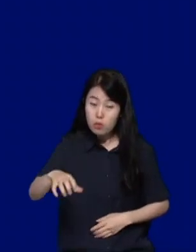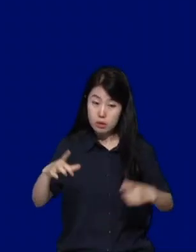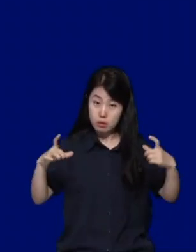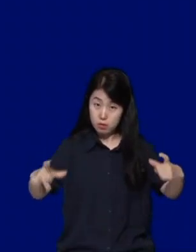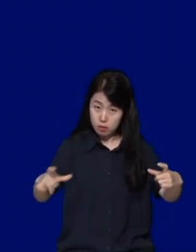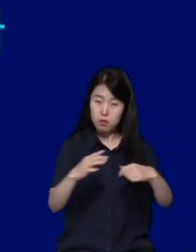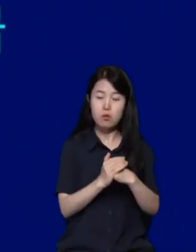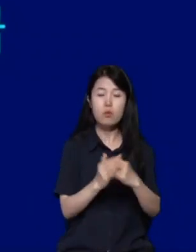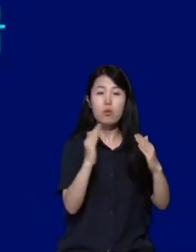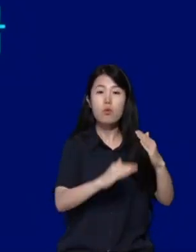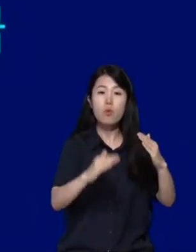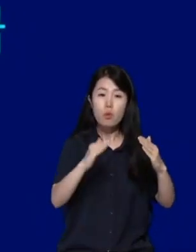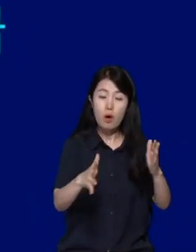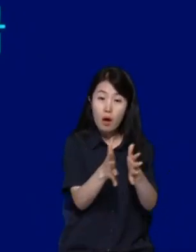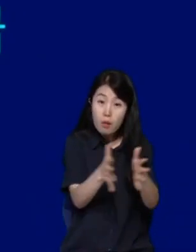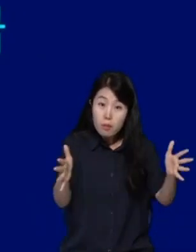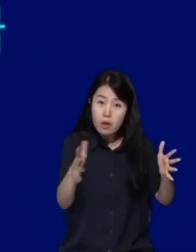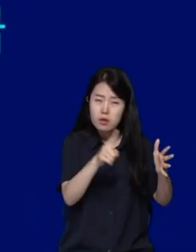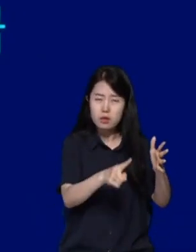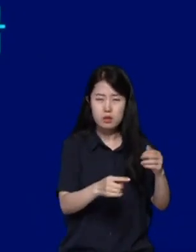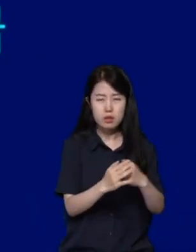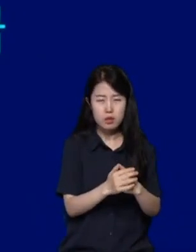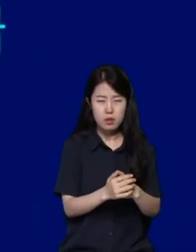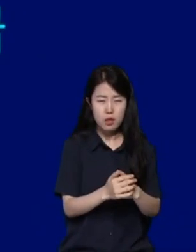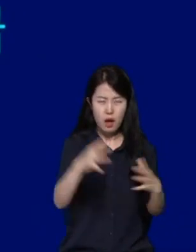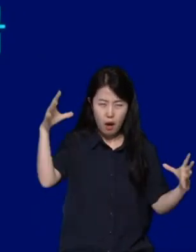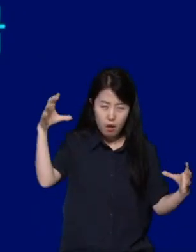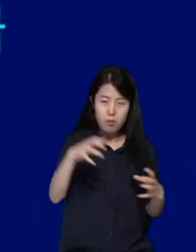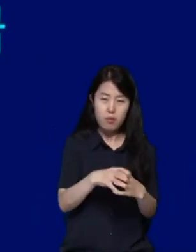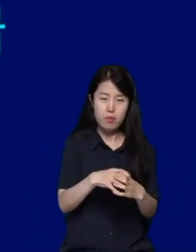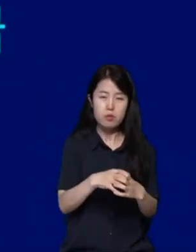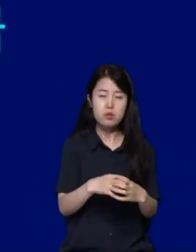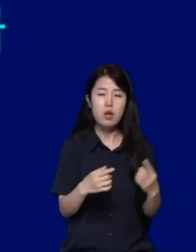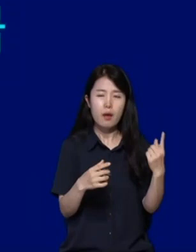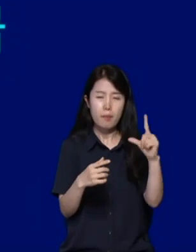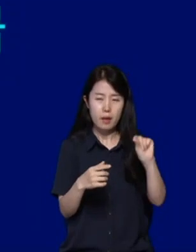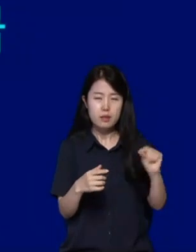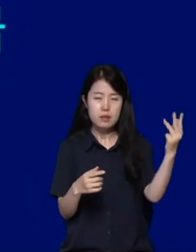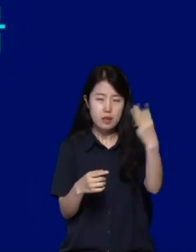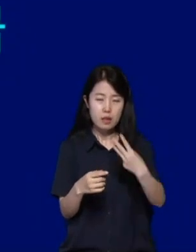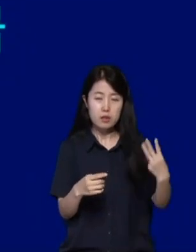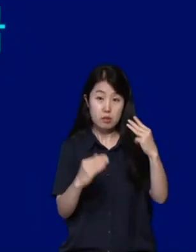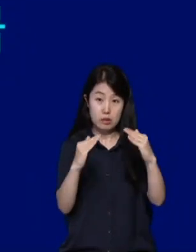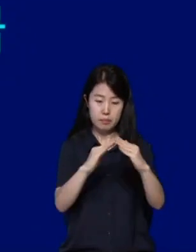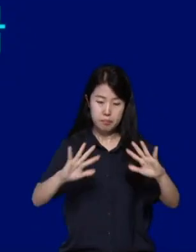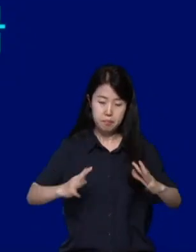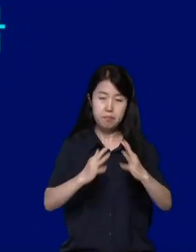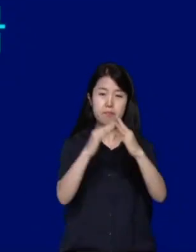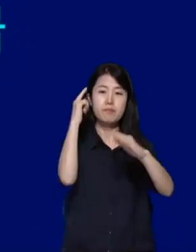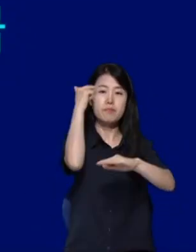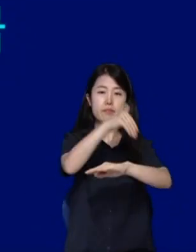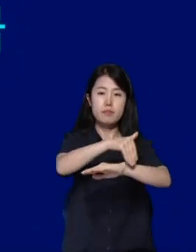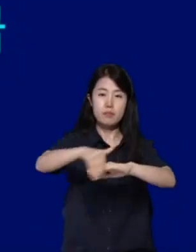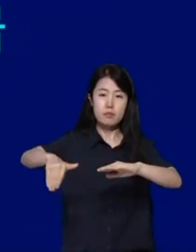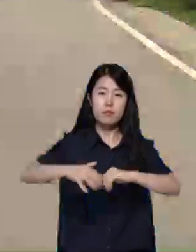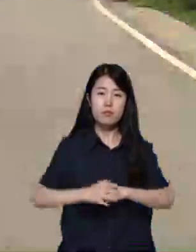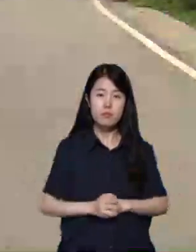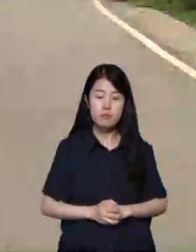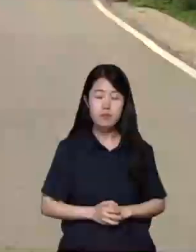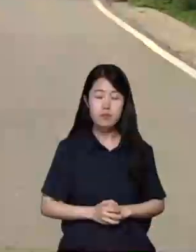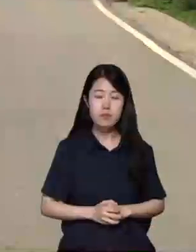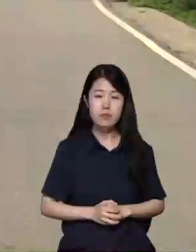5000여 세대와 공공분양 2000여 세대 등 2030년까지 모두 13,000세대가 조성될 예정입니다